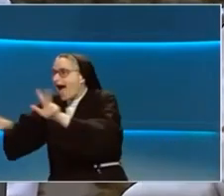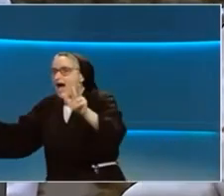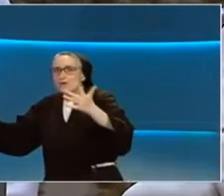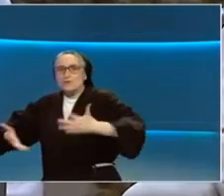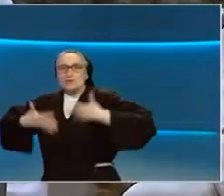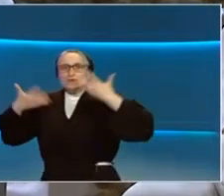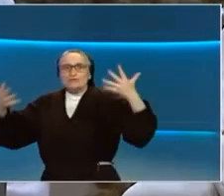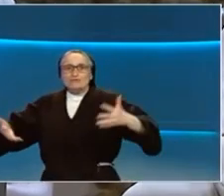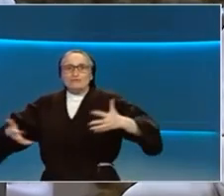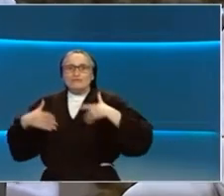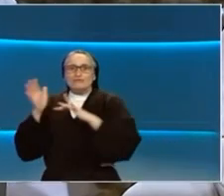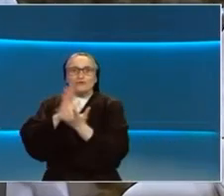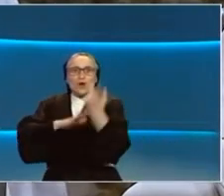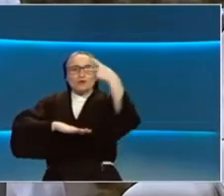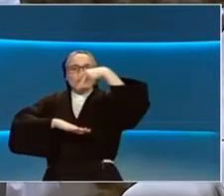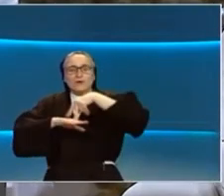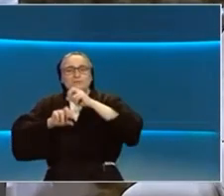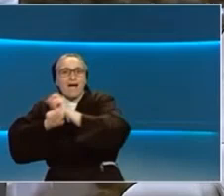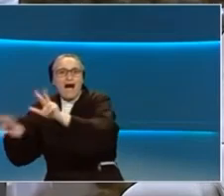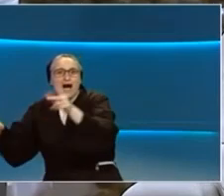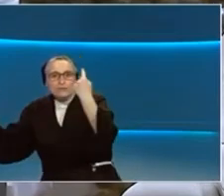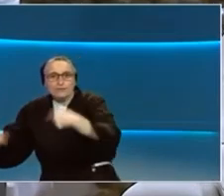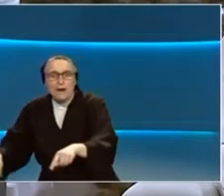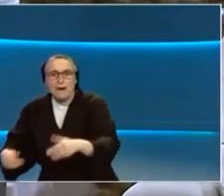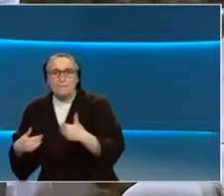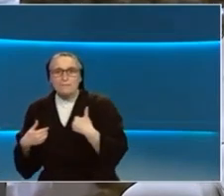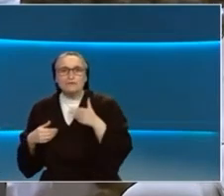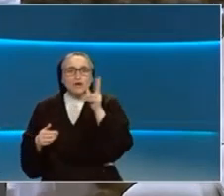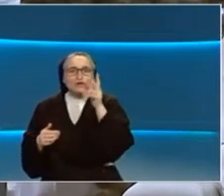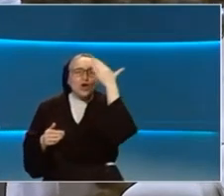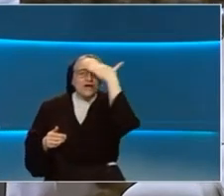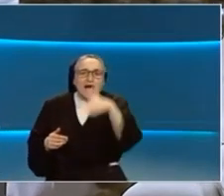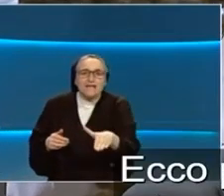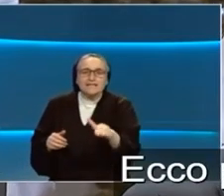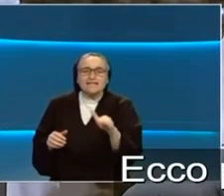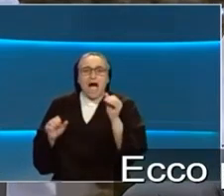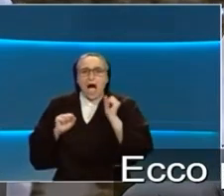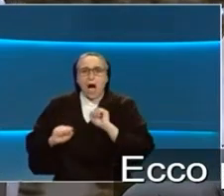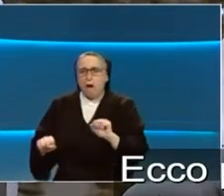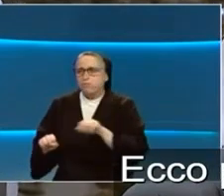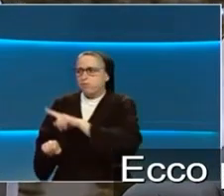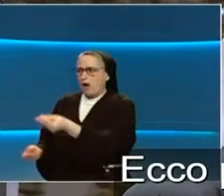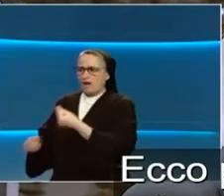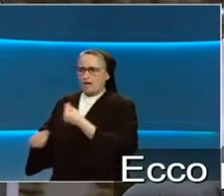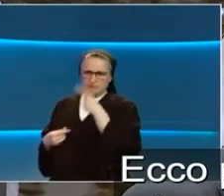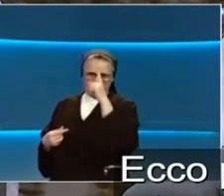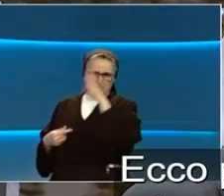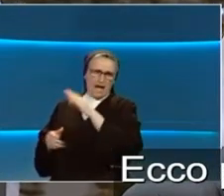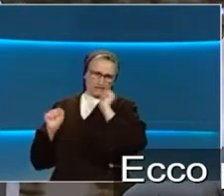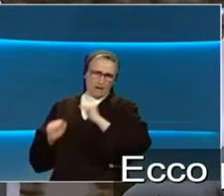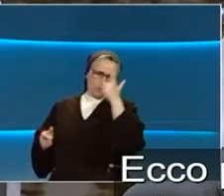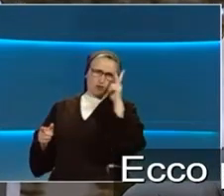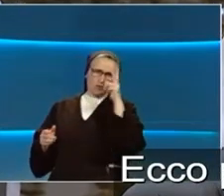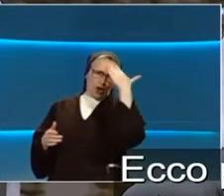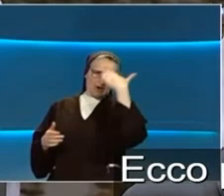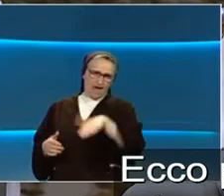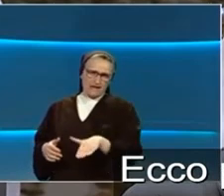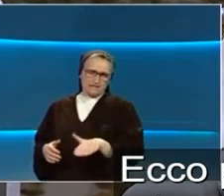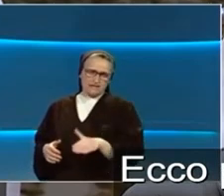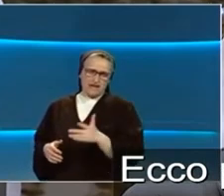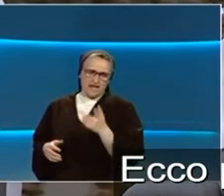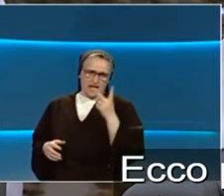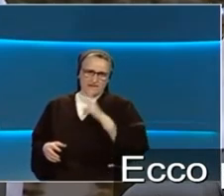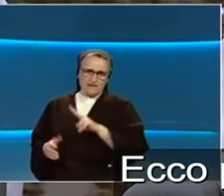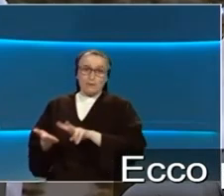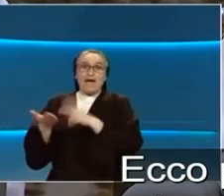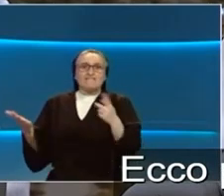전하기 위해서 제자들에게 달려갔습니다. 물론 이런 말을 하면 자신들을 헛소리를 하는 미친